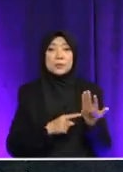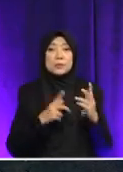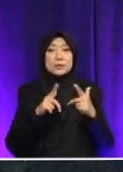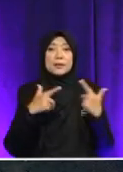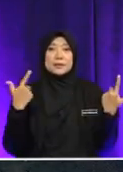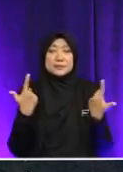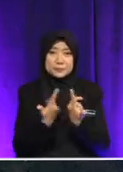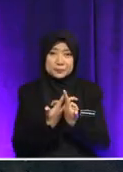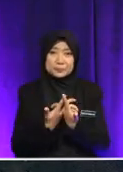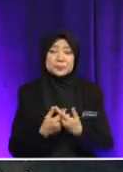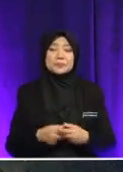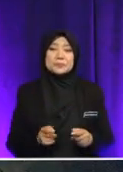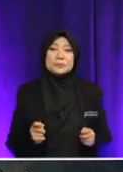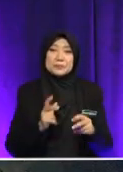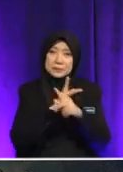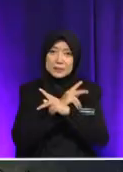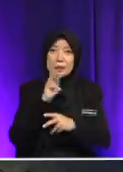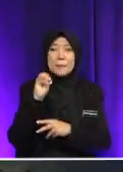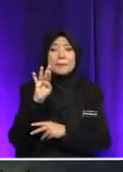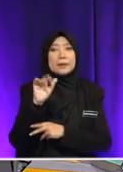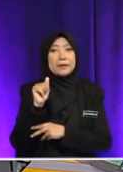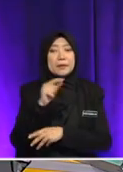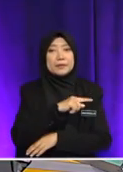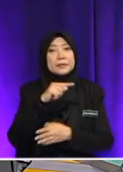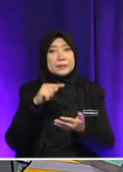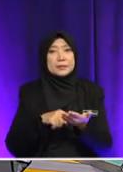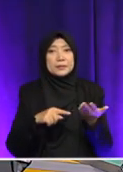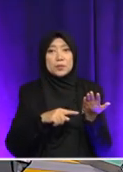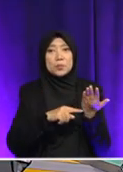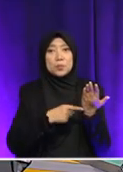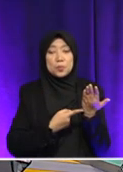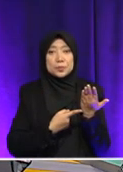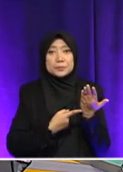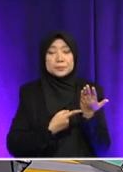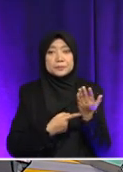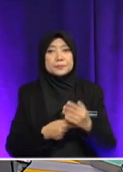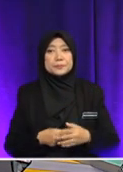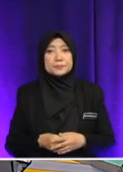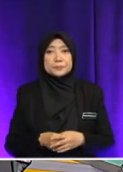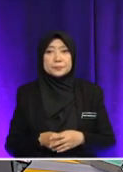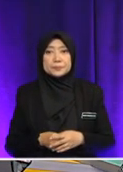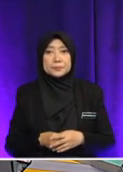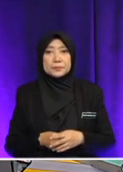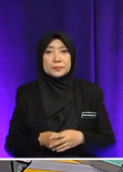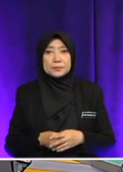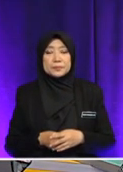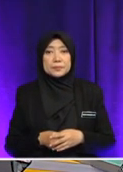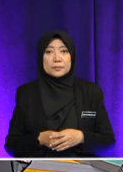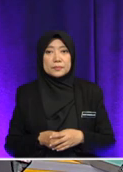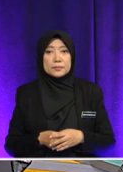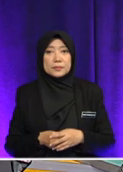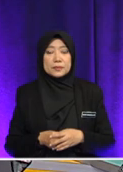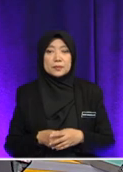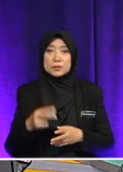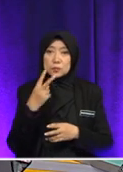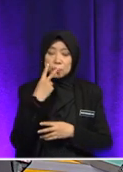ini kita mulaikan kelas kita pada hari ini Oke sebelum kita memuliakan saya menggunakan dengan standar